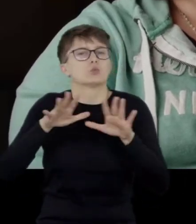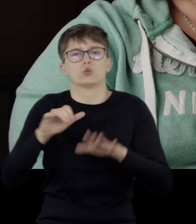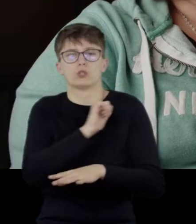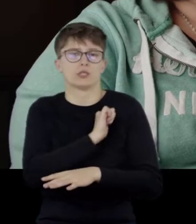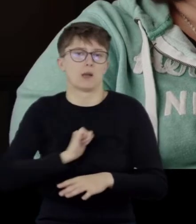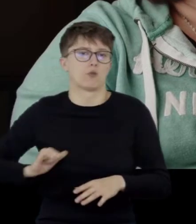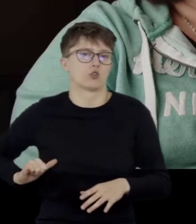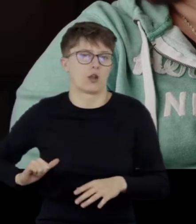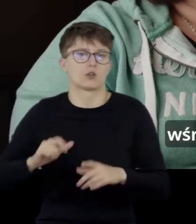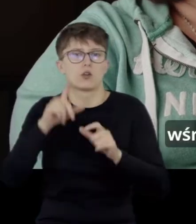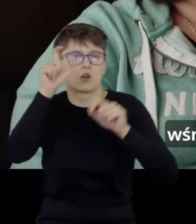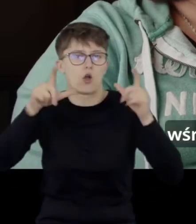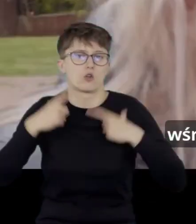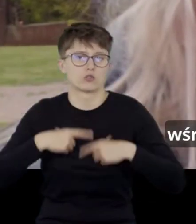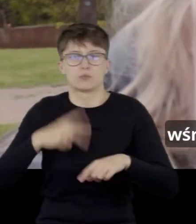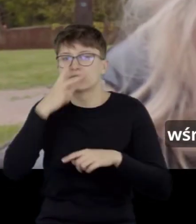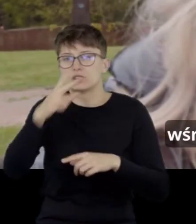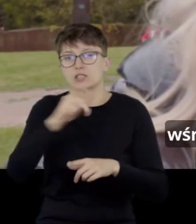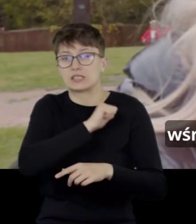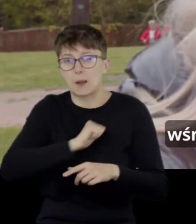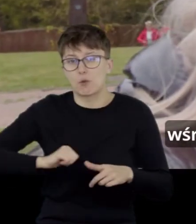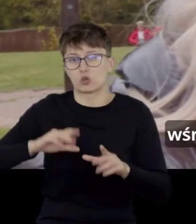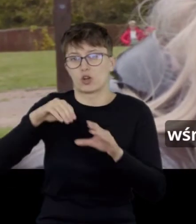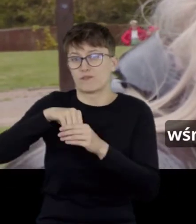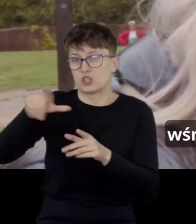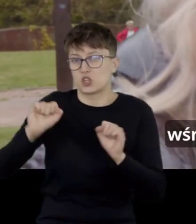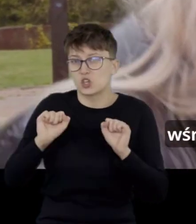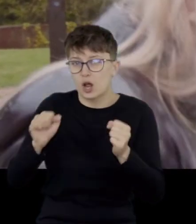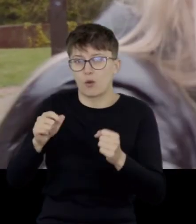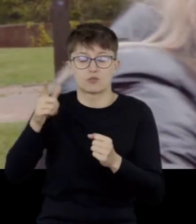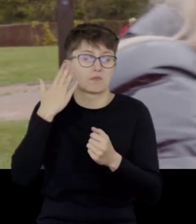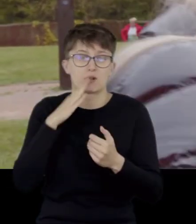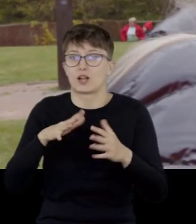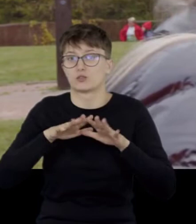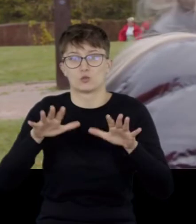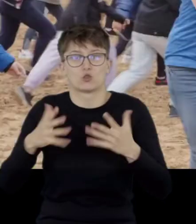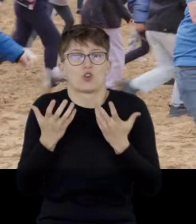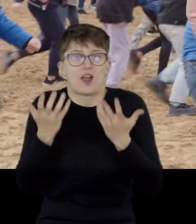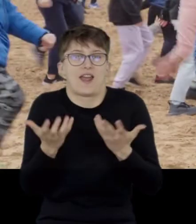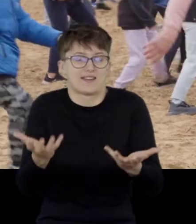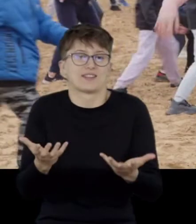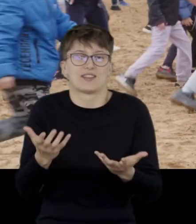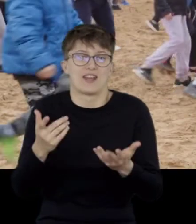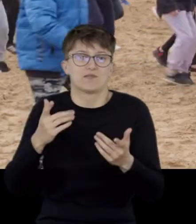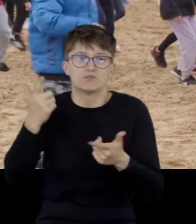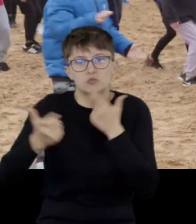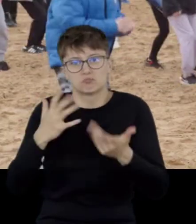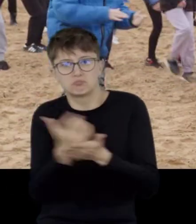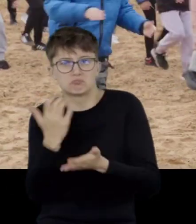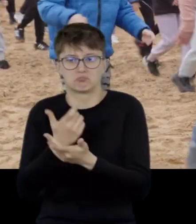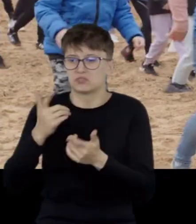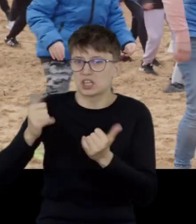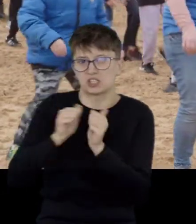się bardzo duża samodzielność wśród tych uczestników i to taka samodzielność w działaniu, czyli bardzo dużo chętniej